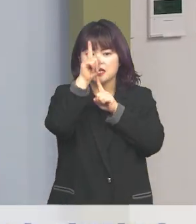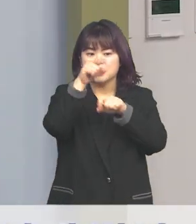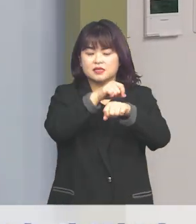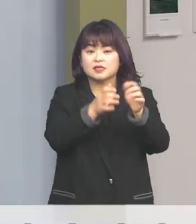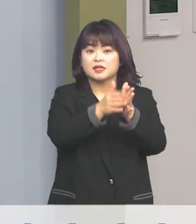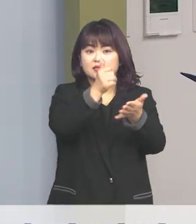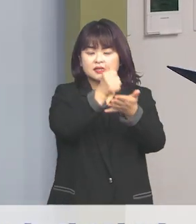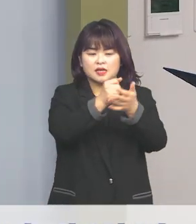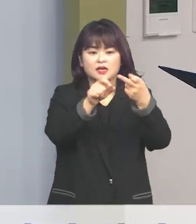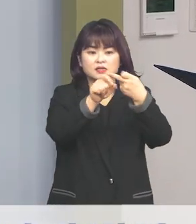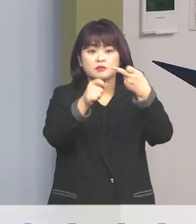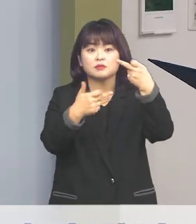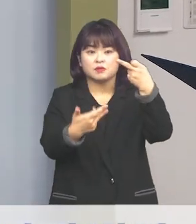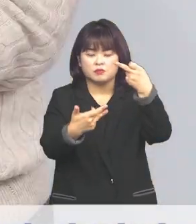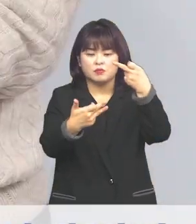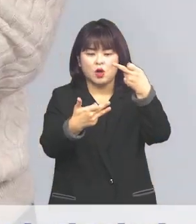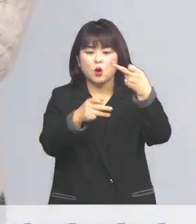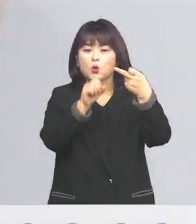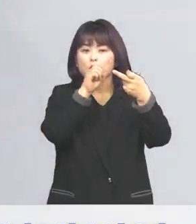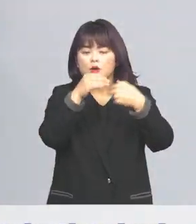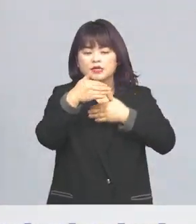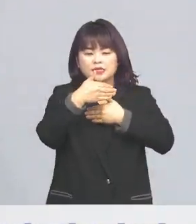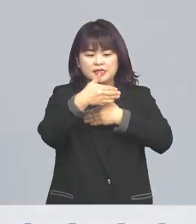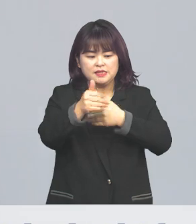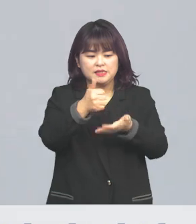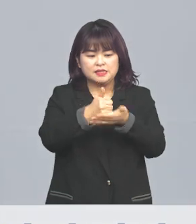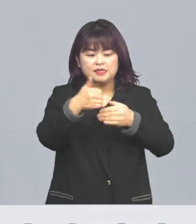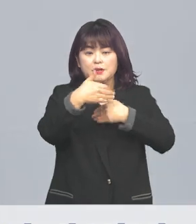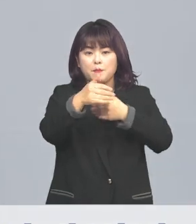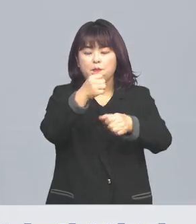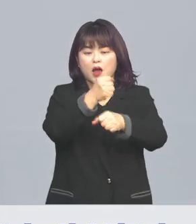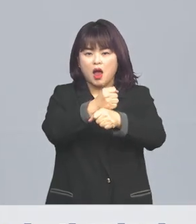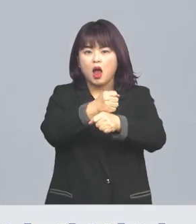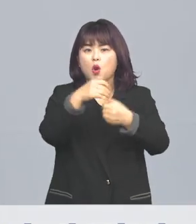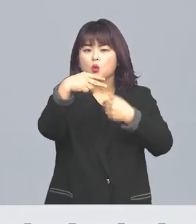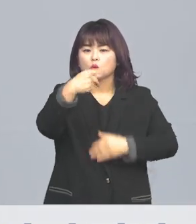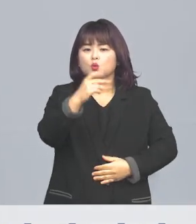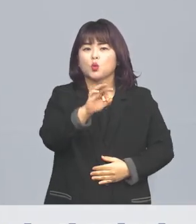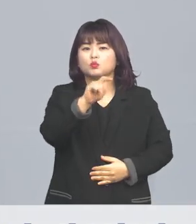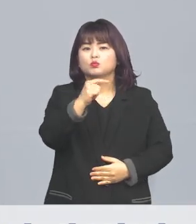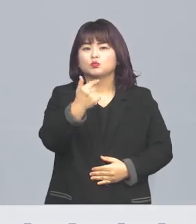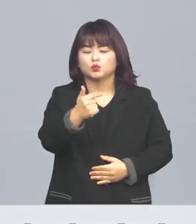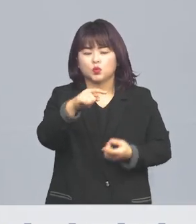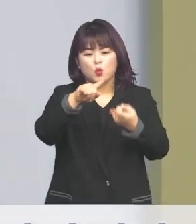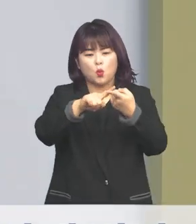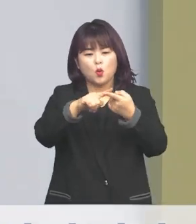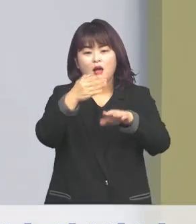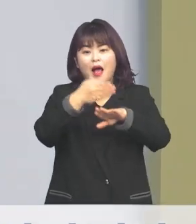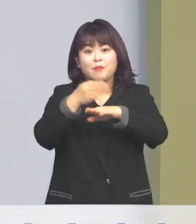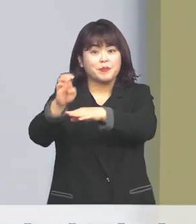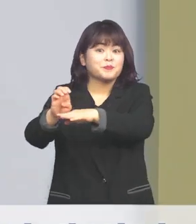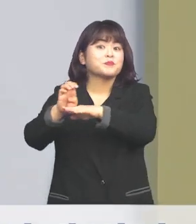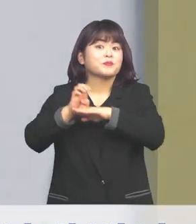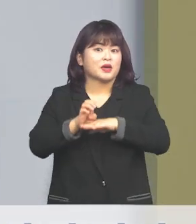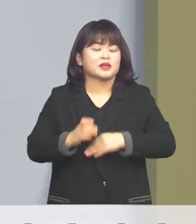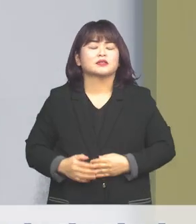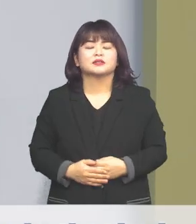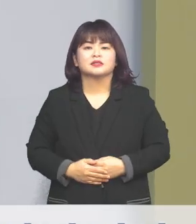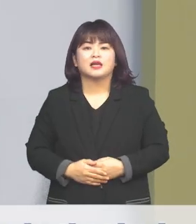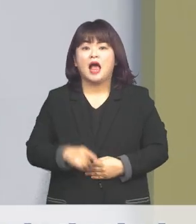이상일 용인특례시장은 18일 시청 시장실에서 해든마을 동문 굿모닝일 주민들로부터 감사패를